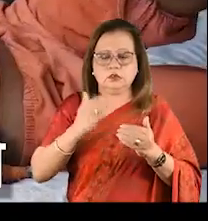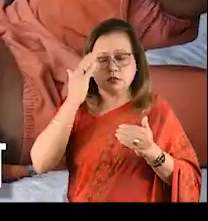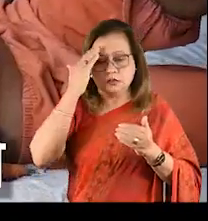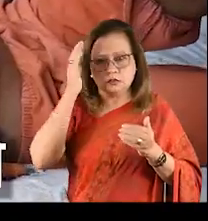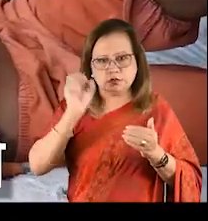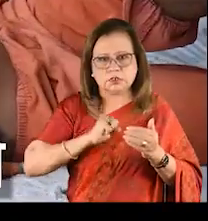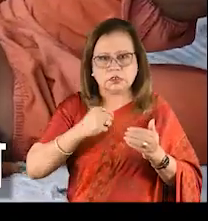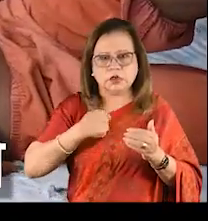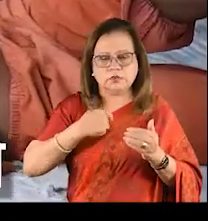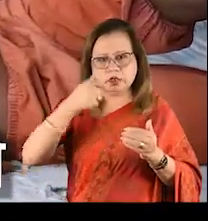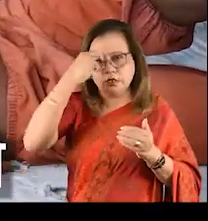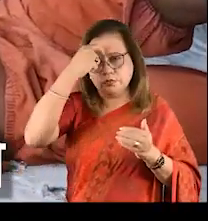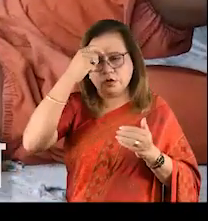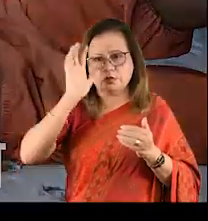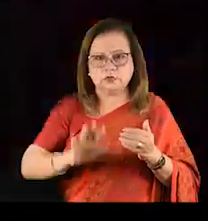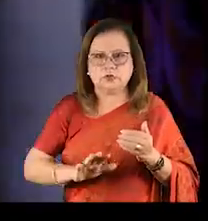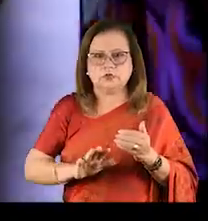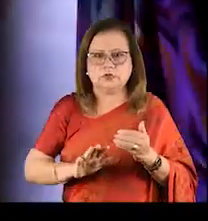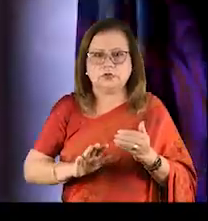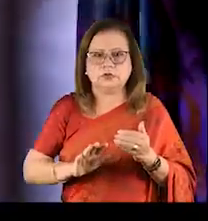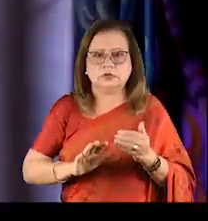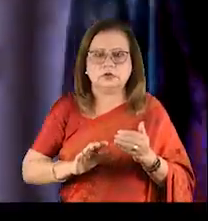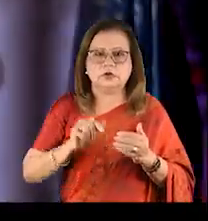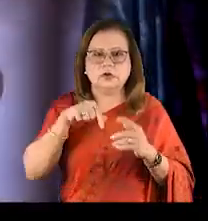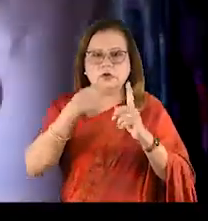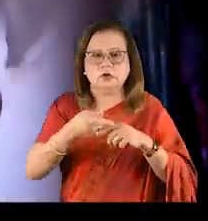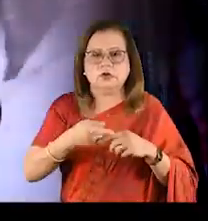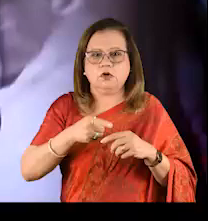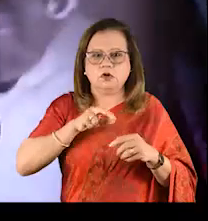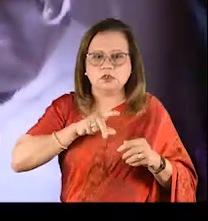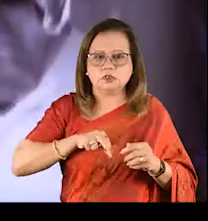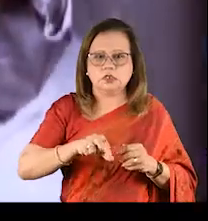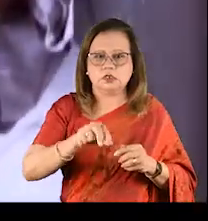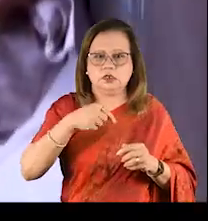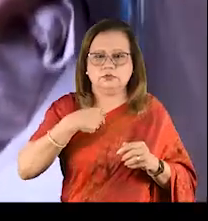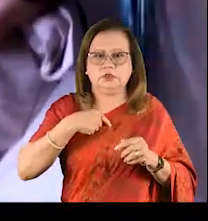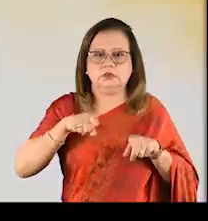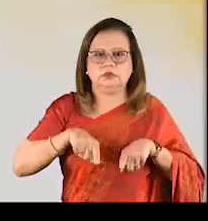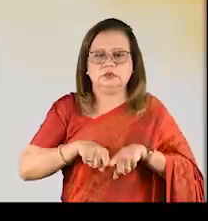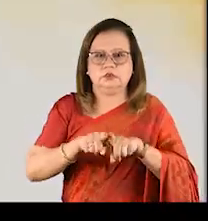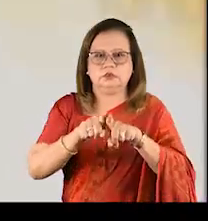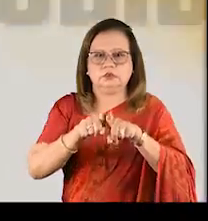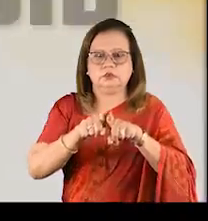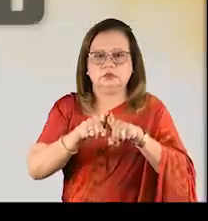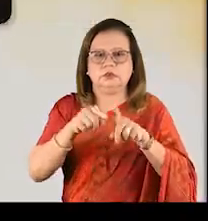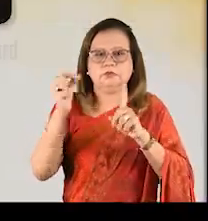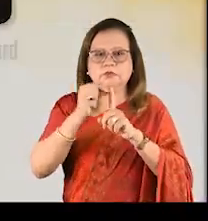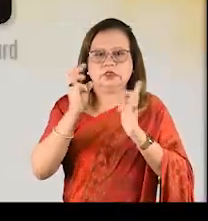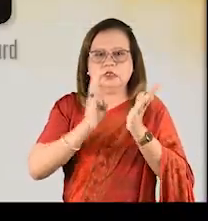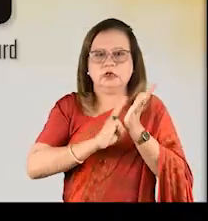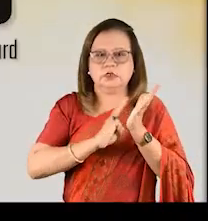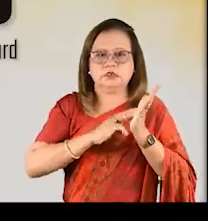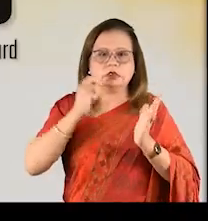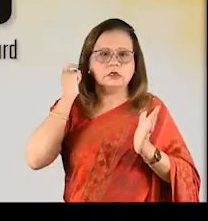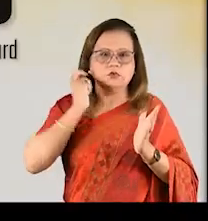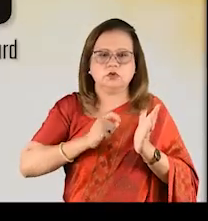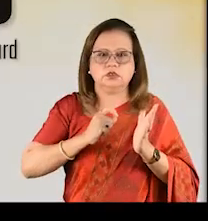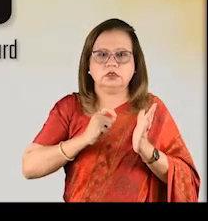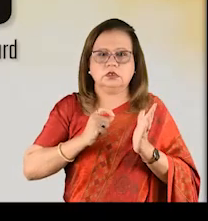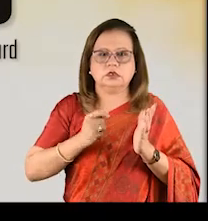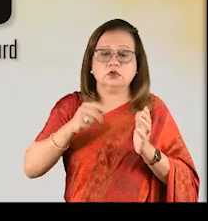समझता है मेरी परेशानियों को और चलता है मेरे साथ। प्रधानमंत्री नरेंद्र मोदी